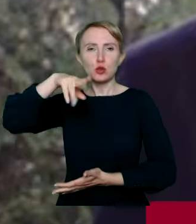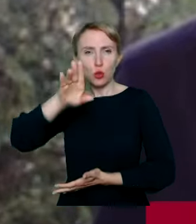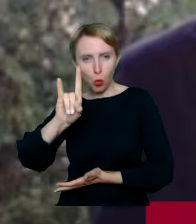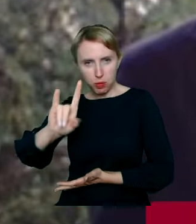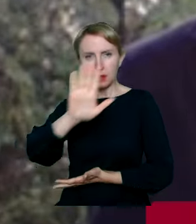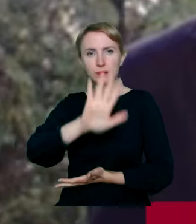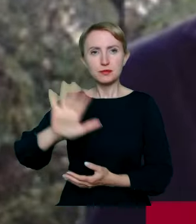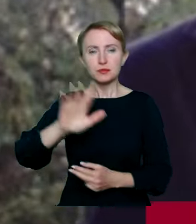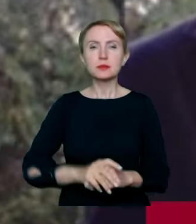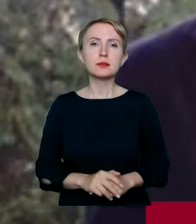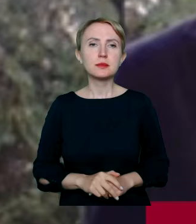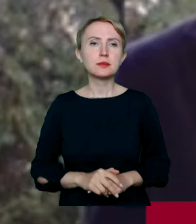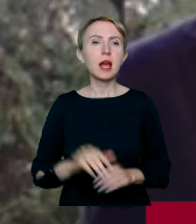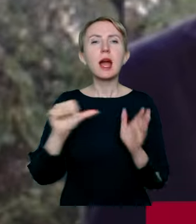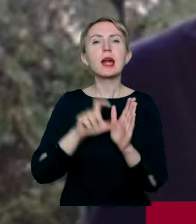gdzie kandydat